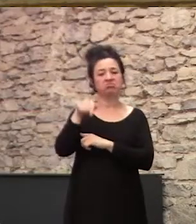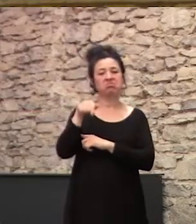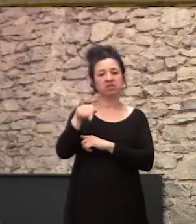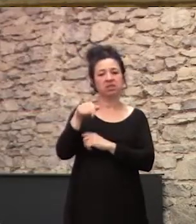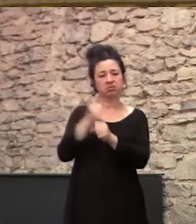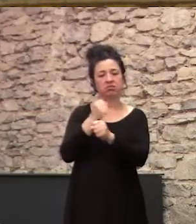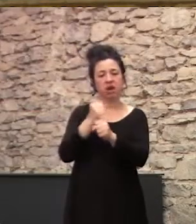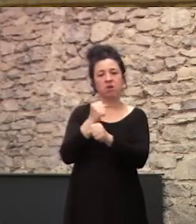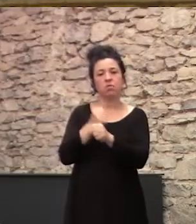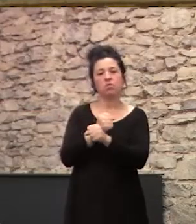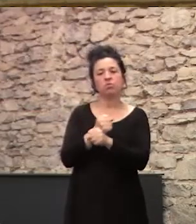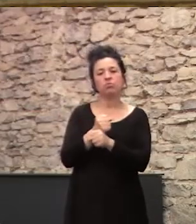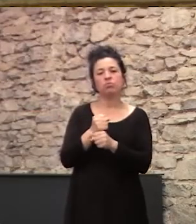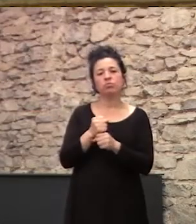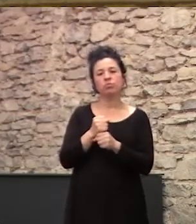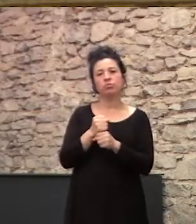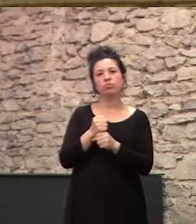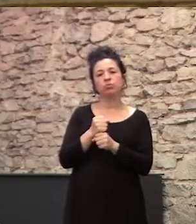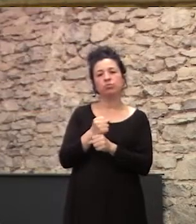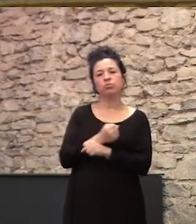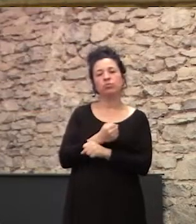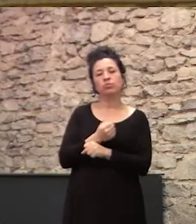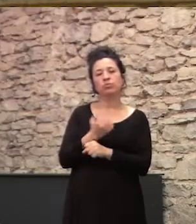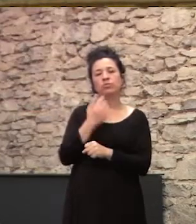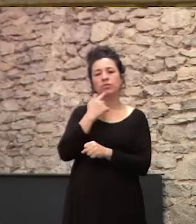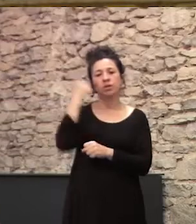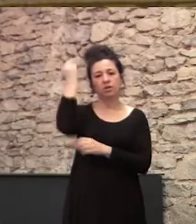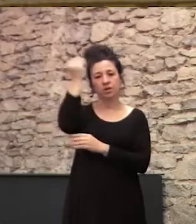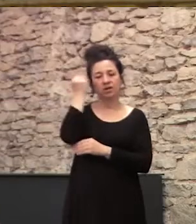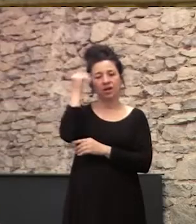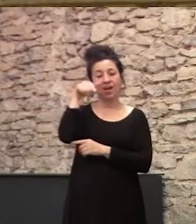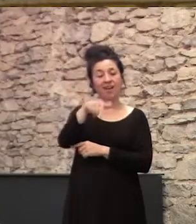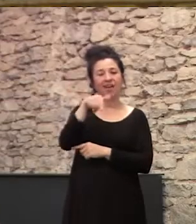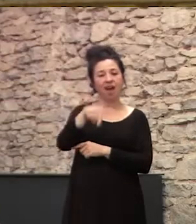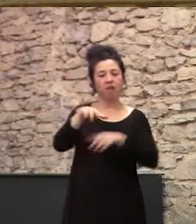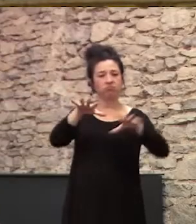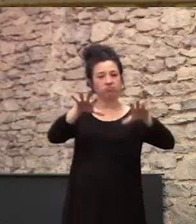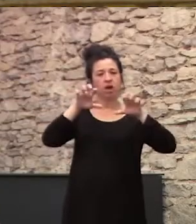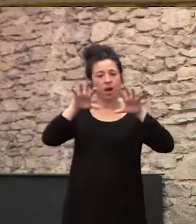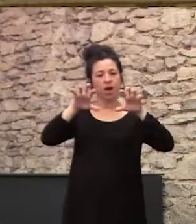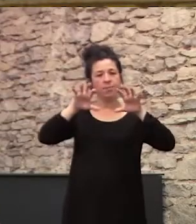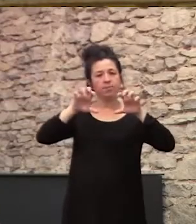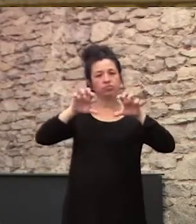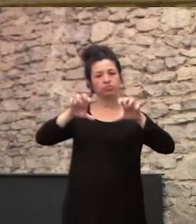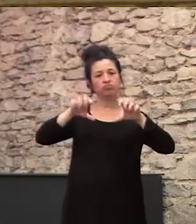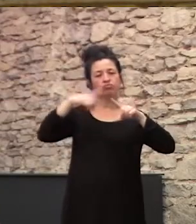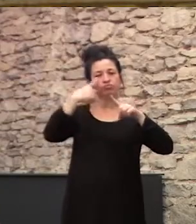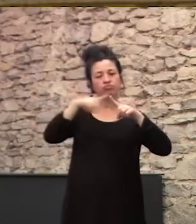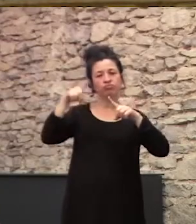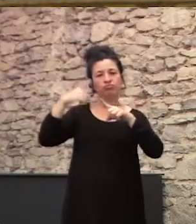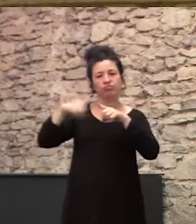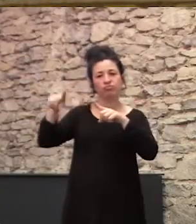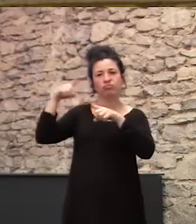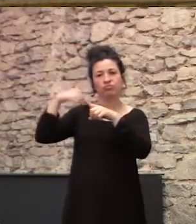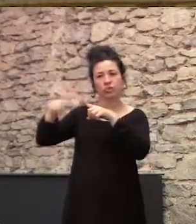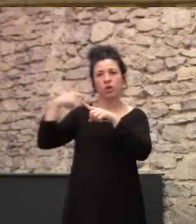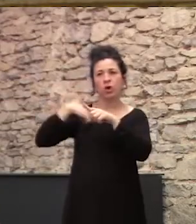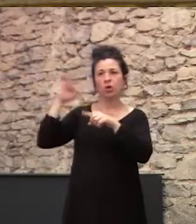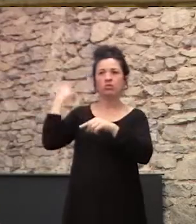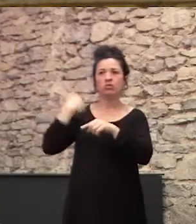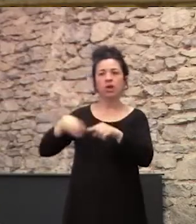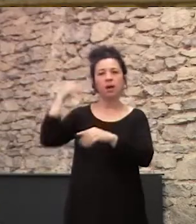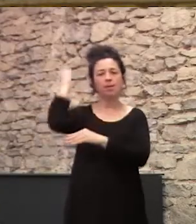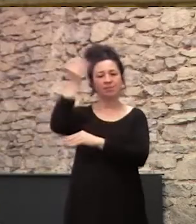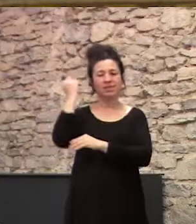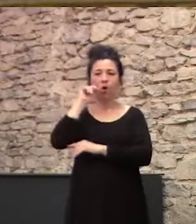hortaz nago. Eta bai, eta nik uste dut horria ikasi dituela gauza batzuk edo pentsatu nituela ja gauza batzuetan